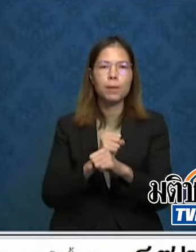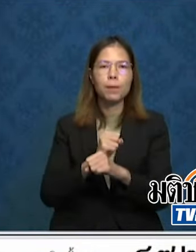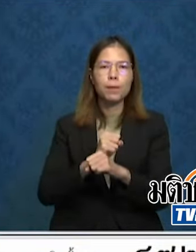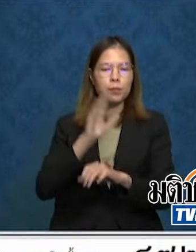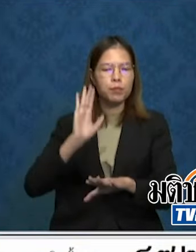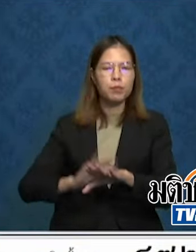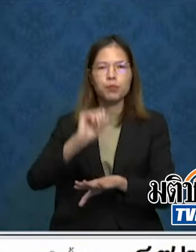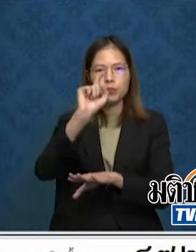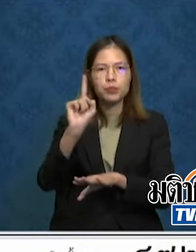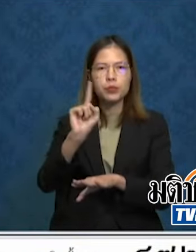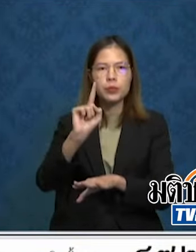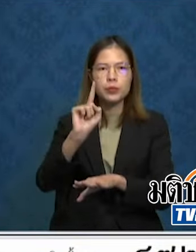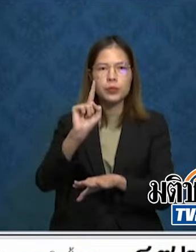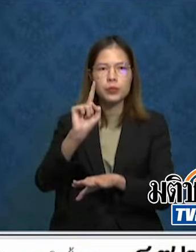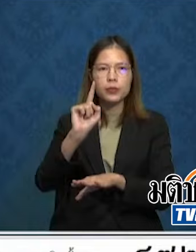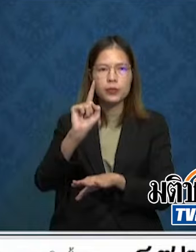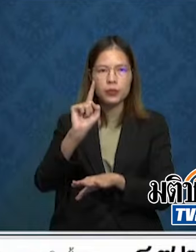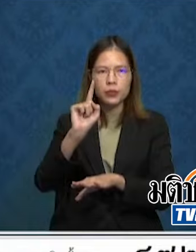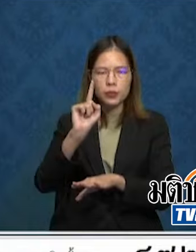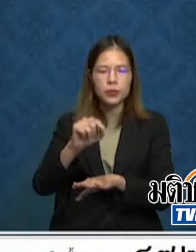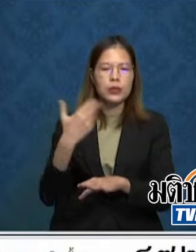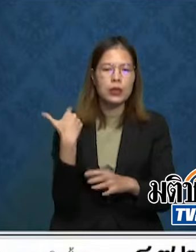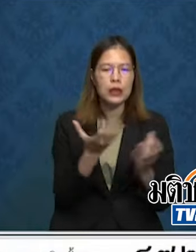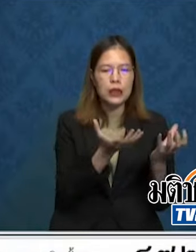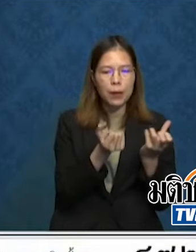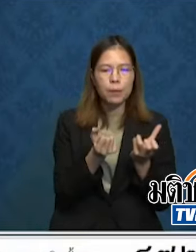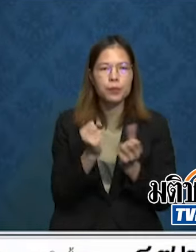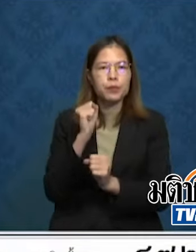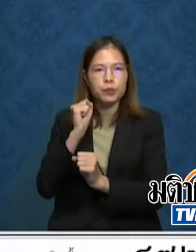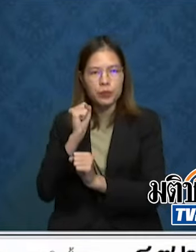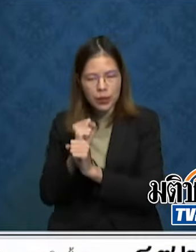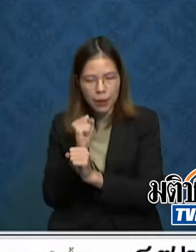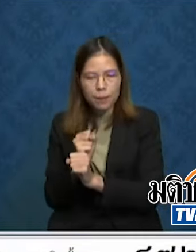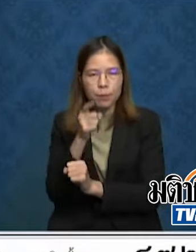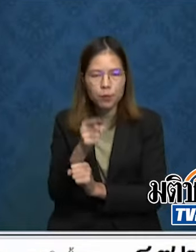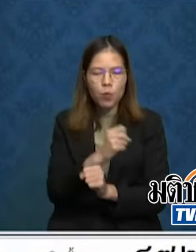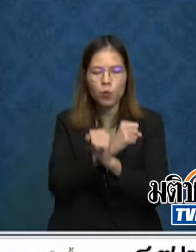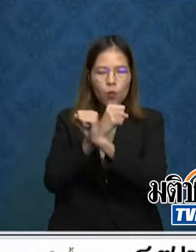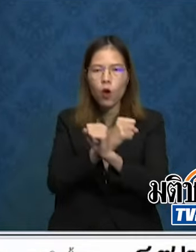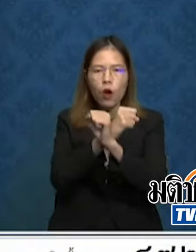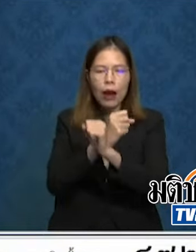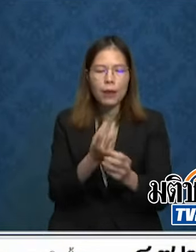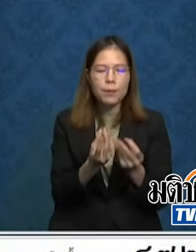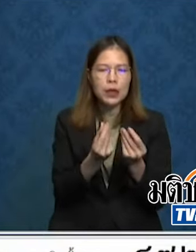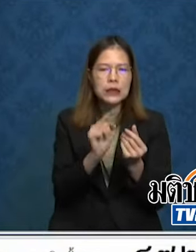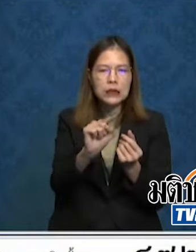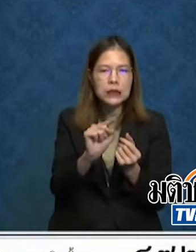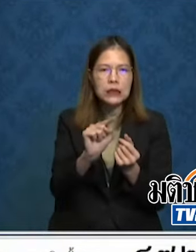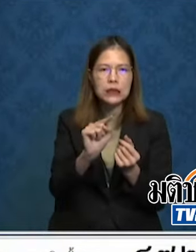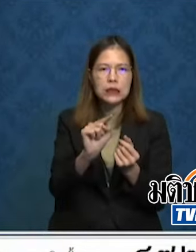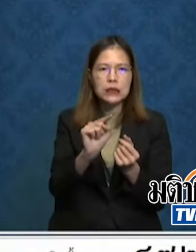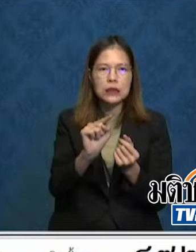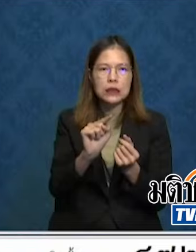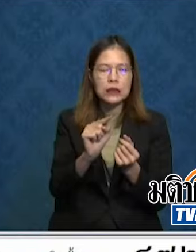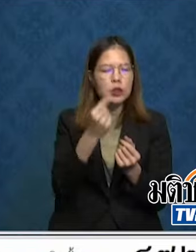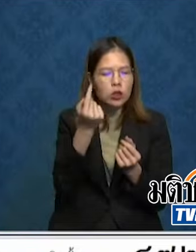นะครับทำแบบหยินหยางนะครับหยินคือเชิงอะไรครับหยินคือเชิงรับหยางคือเชิงรุกให้เราทำเชิงรุกครับป้องกันไม่ว่าจะเป็นพื้นที่ที่เป็นพื้นที่สาธารณะนะ